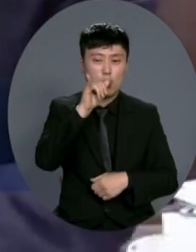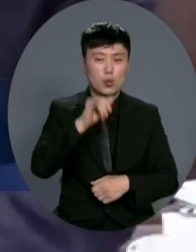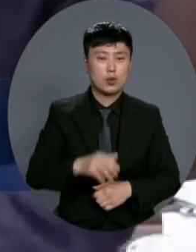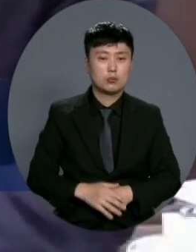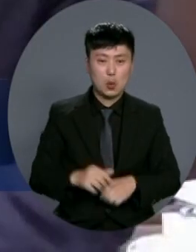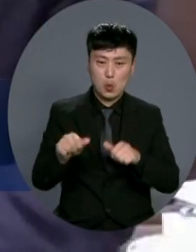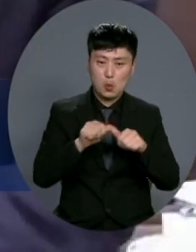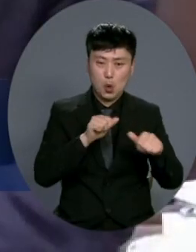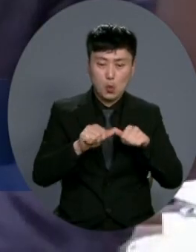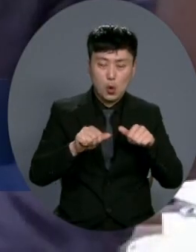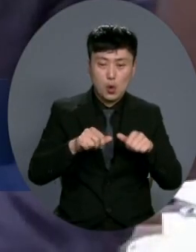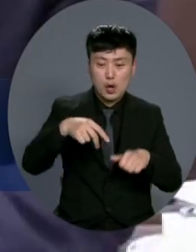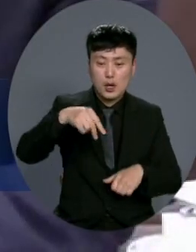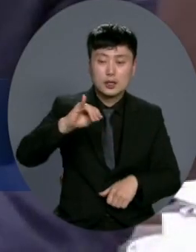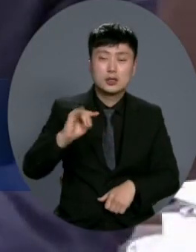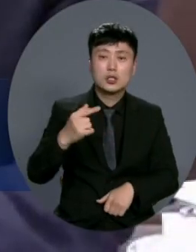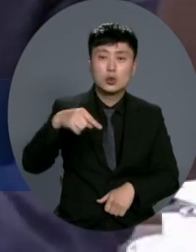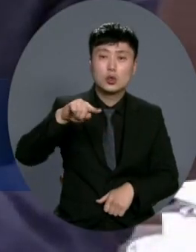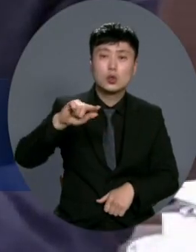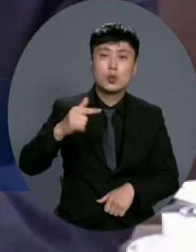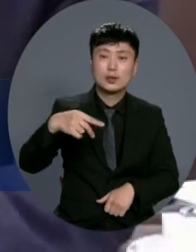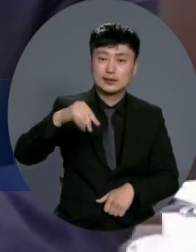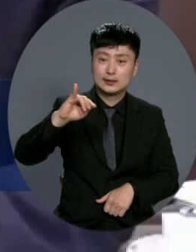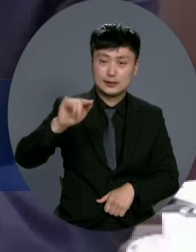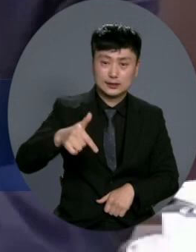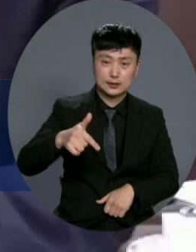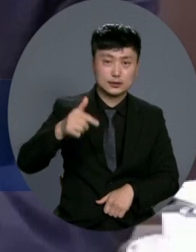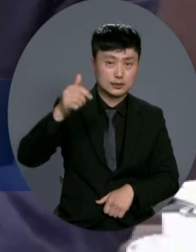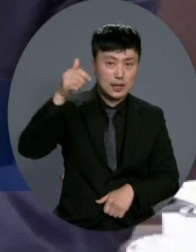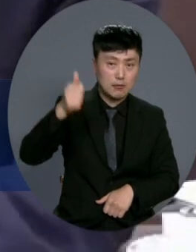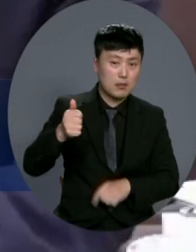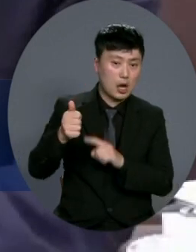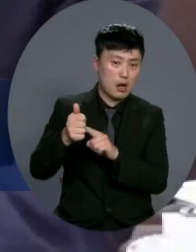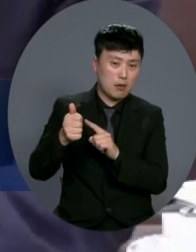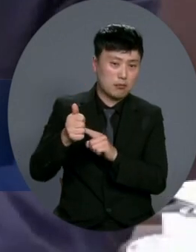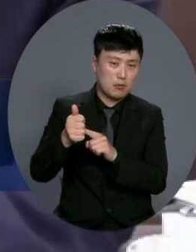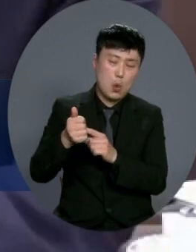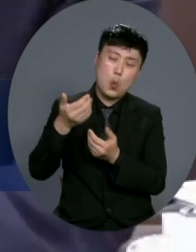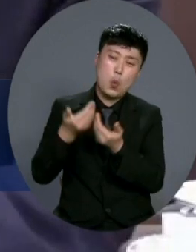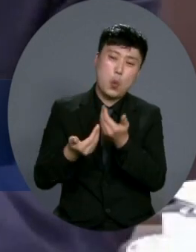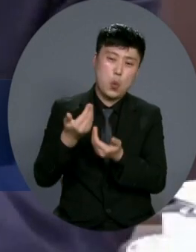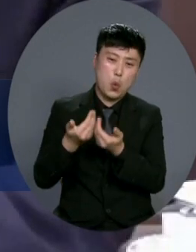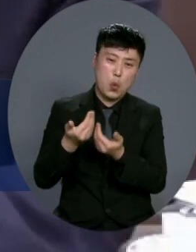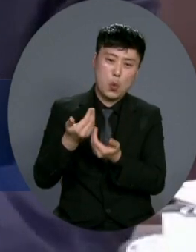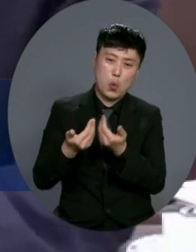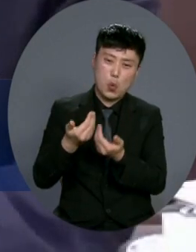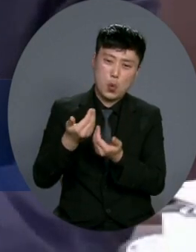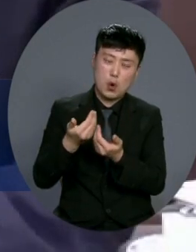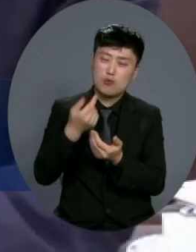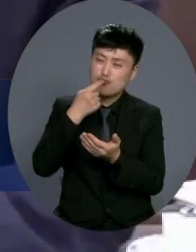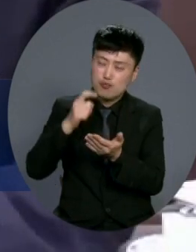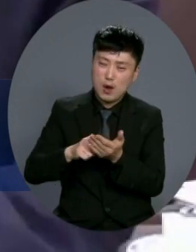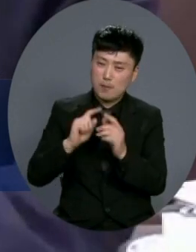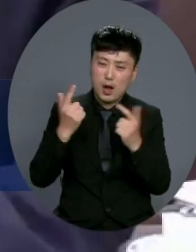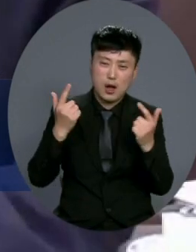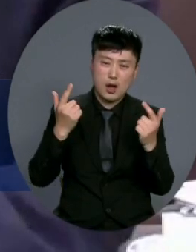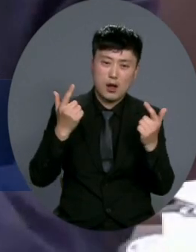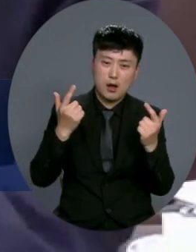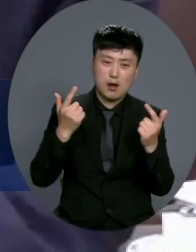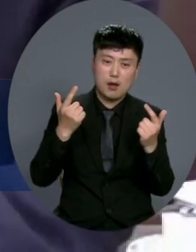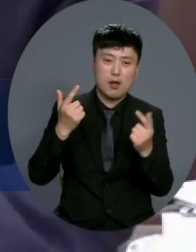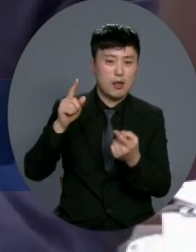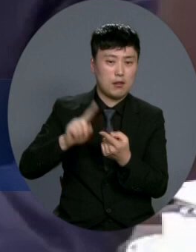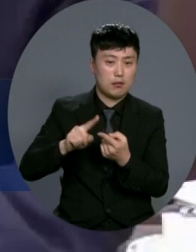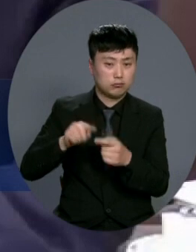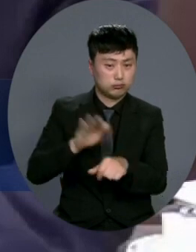소문에는 신원식 장관과의 뭐 조금 여러 가지 관계상 쉽지 않다라는 이야기 있던데 제가